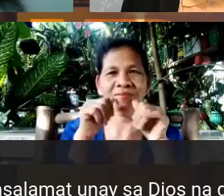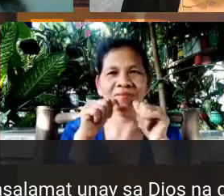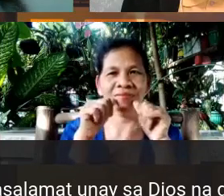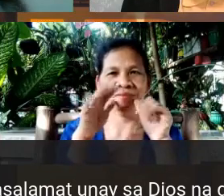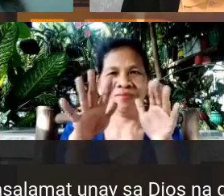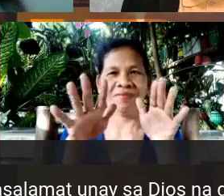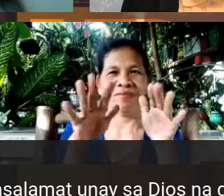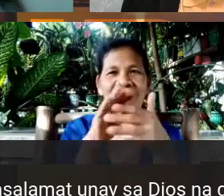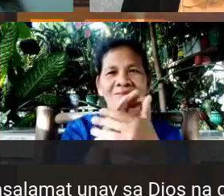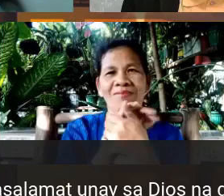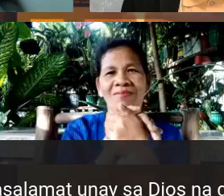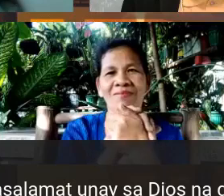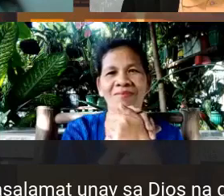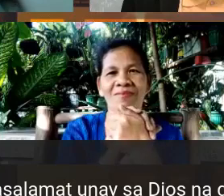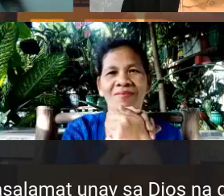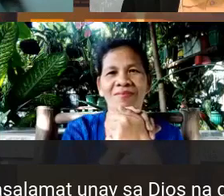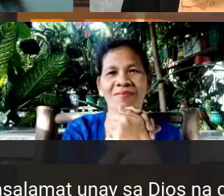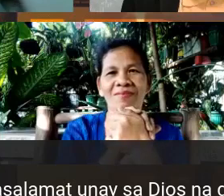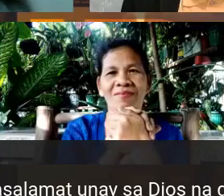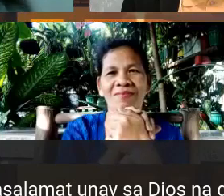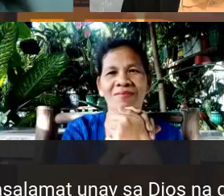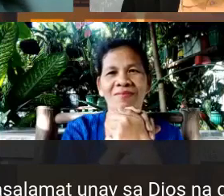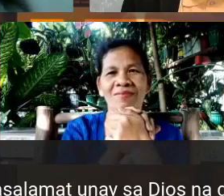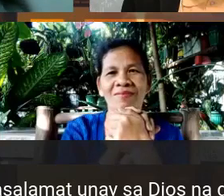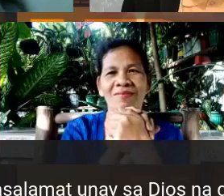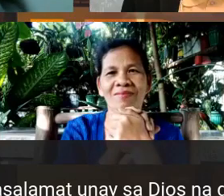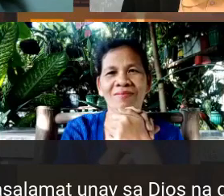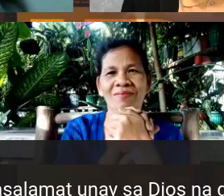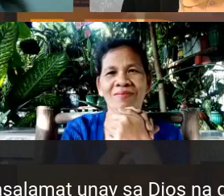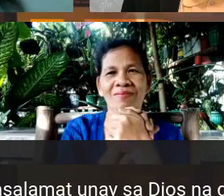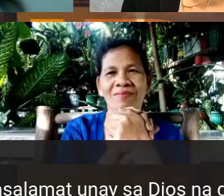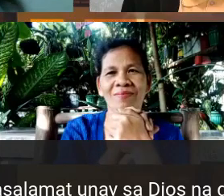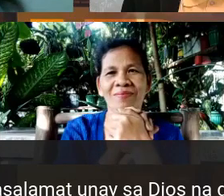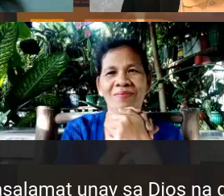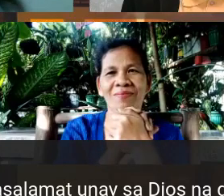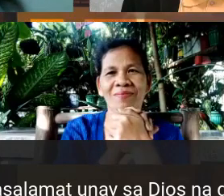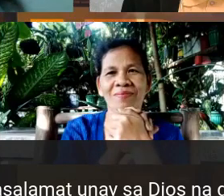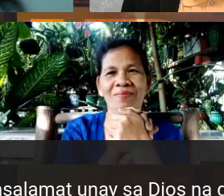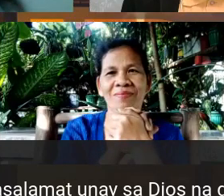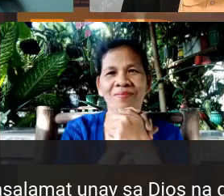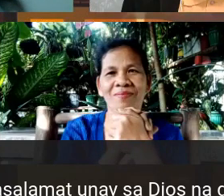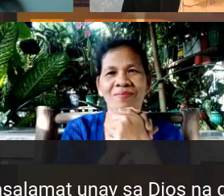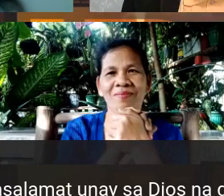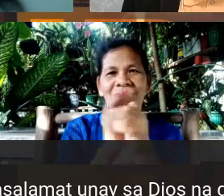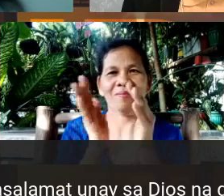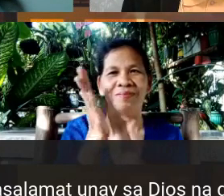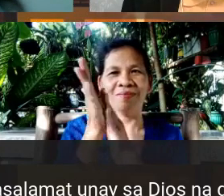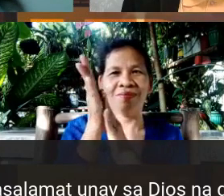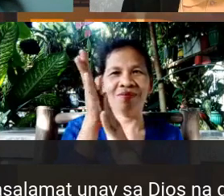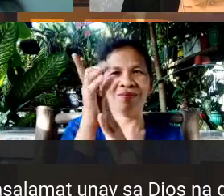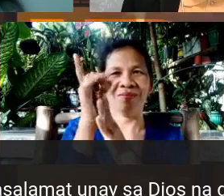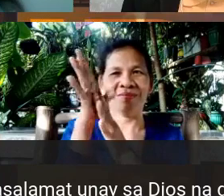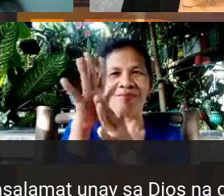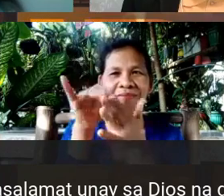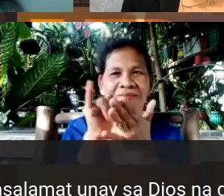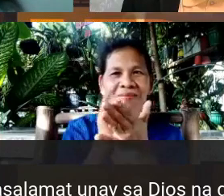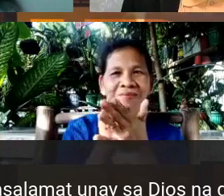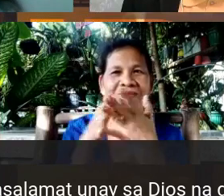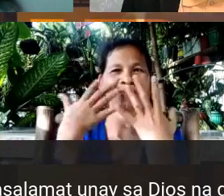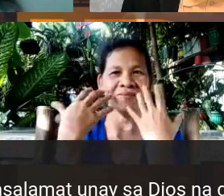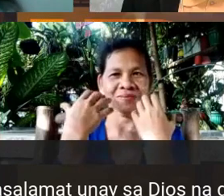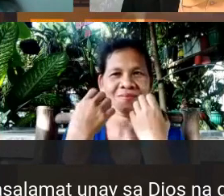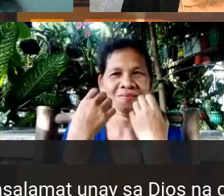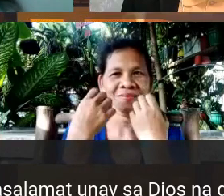ating dakilang Diyos. Salamat, Brother John. At purihin ang Panginoon na ikaw ay pinagaling na ng